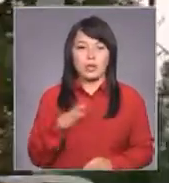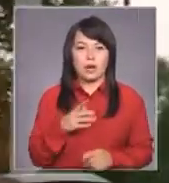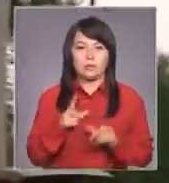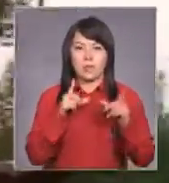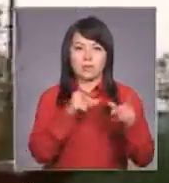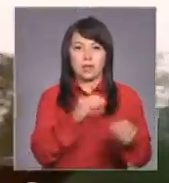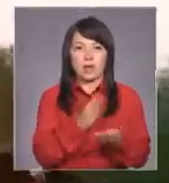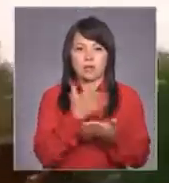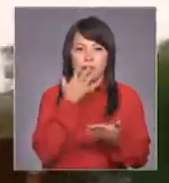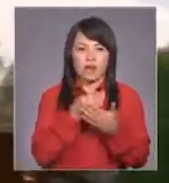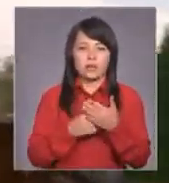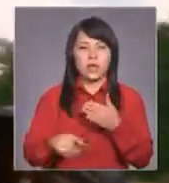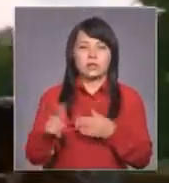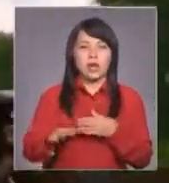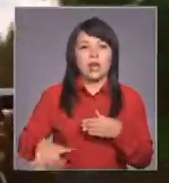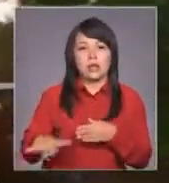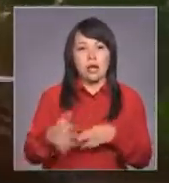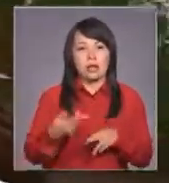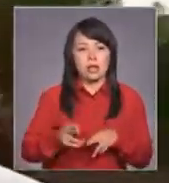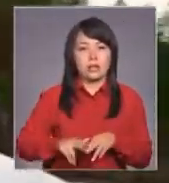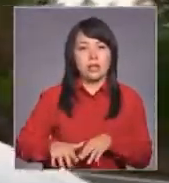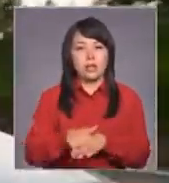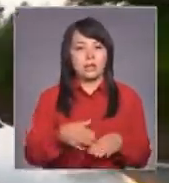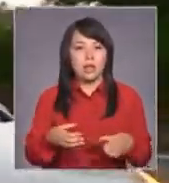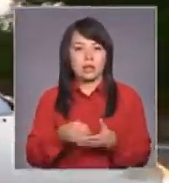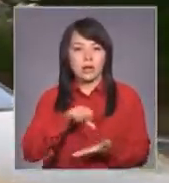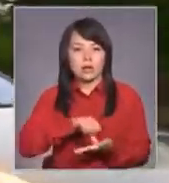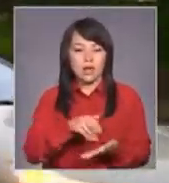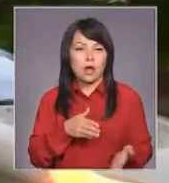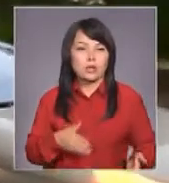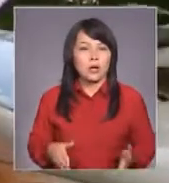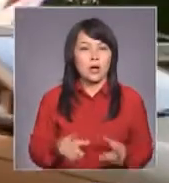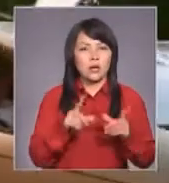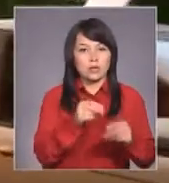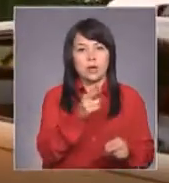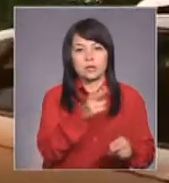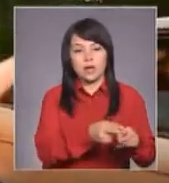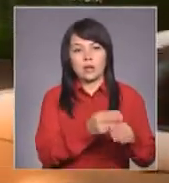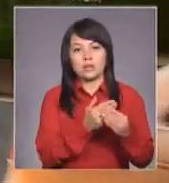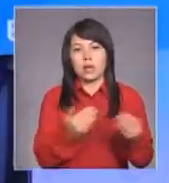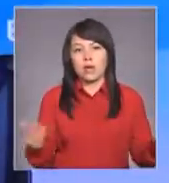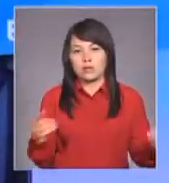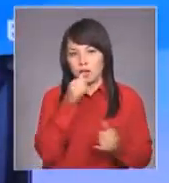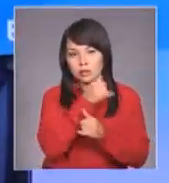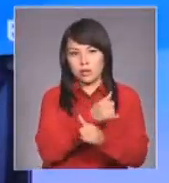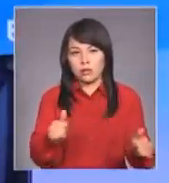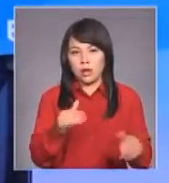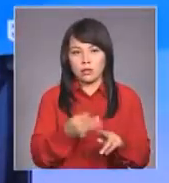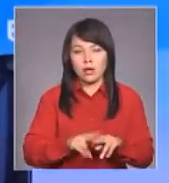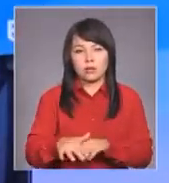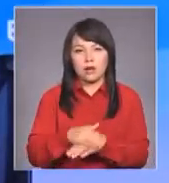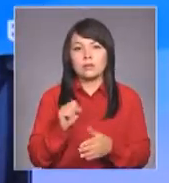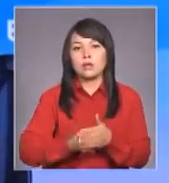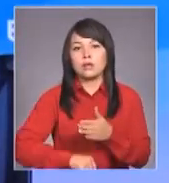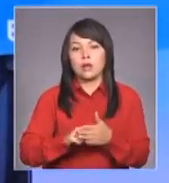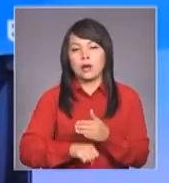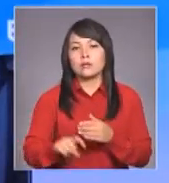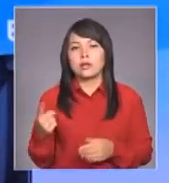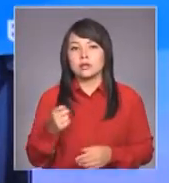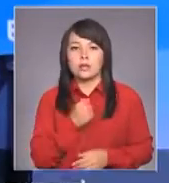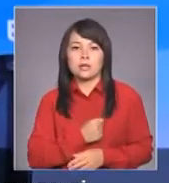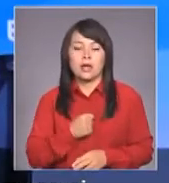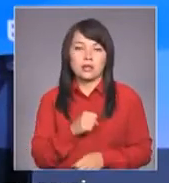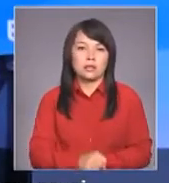бет алды. Онда елдегі екінші ірі қаласы Лион автожолына тосқауыл қойылды. Біз наразылық